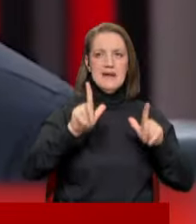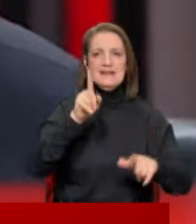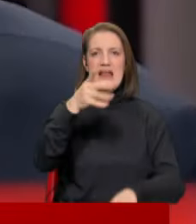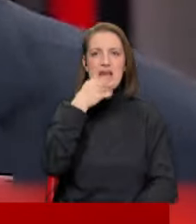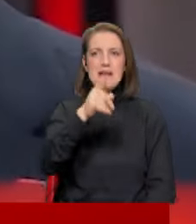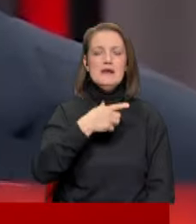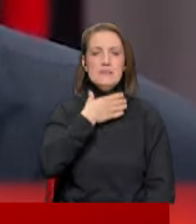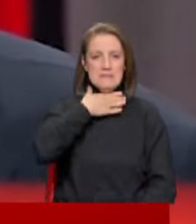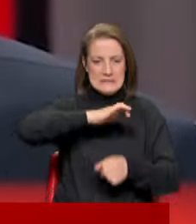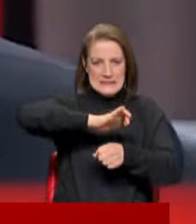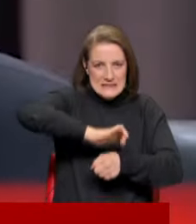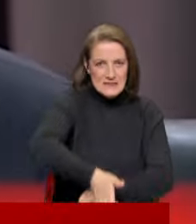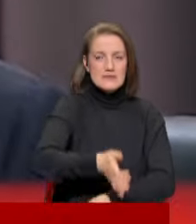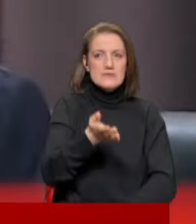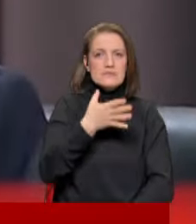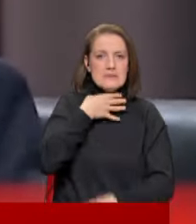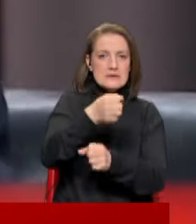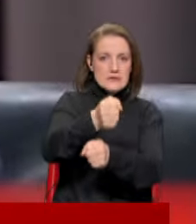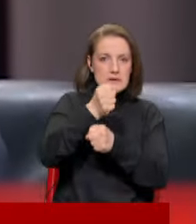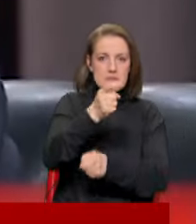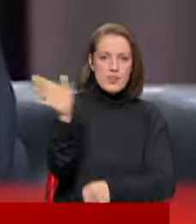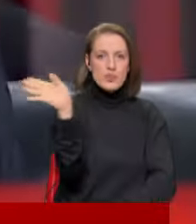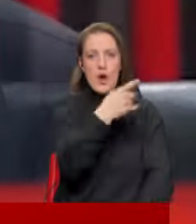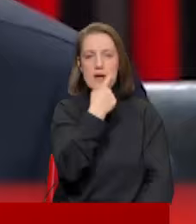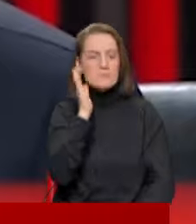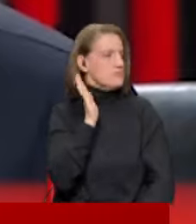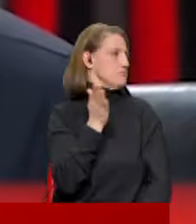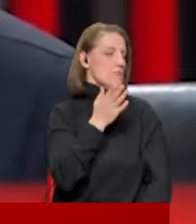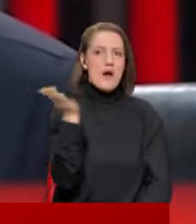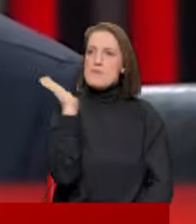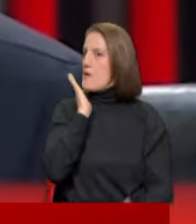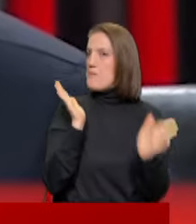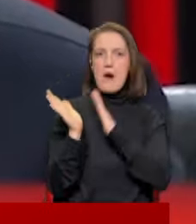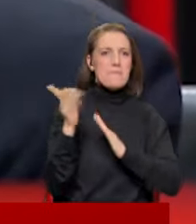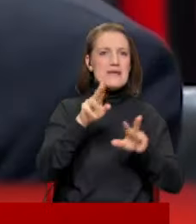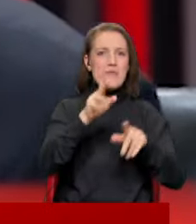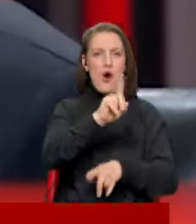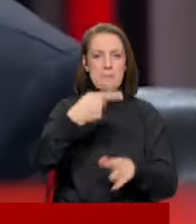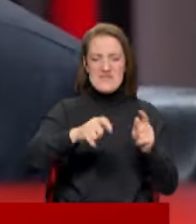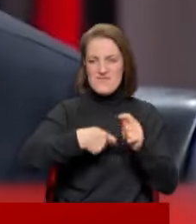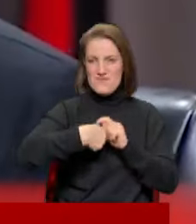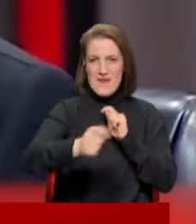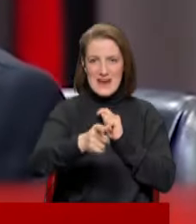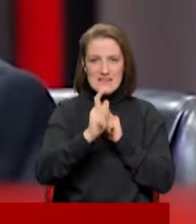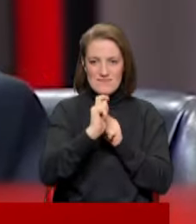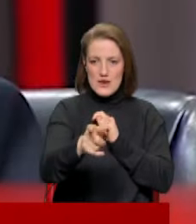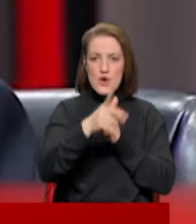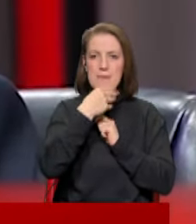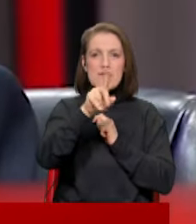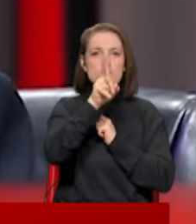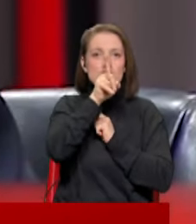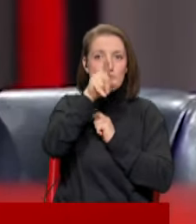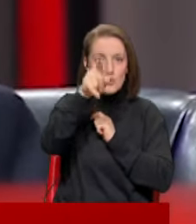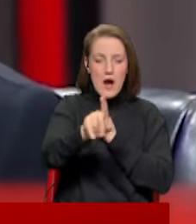emeklinin gırtlağına basacaksın bir tokat atacaksın öbür yanağını döneceksin 10.000 lir verdiğin emekli susuyorsa 10.000 L